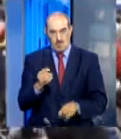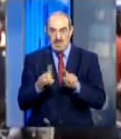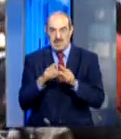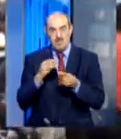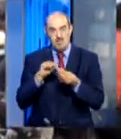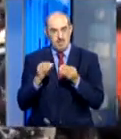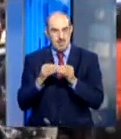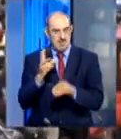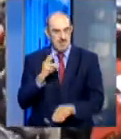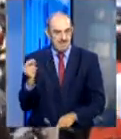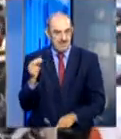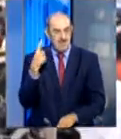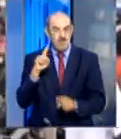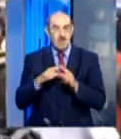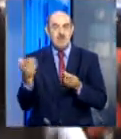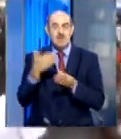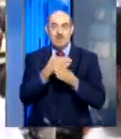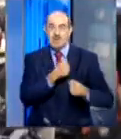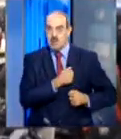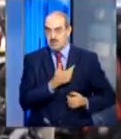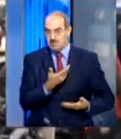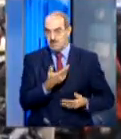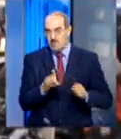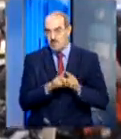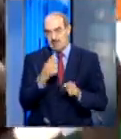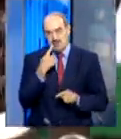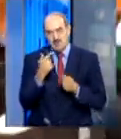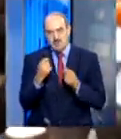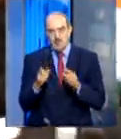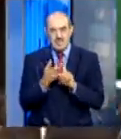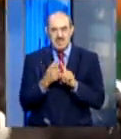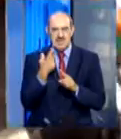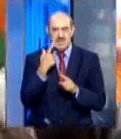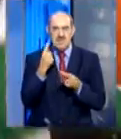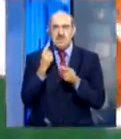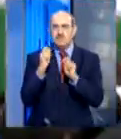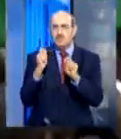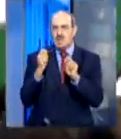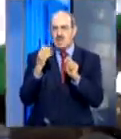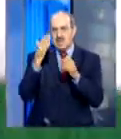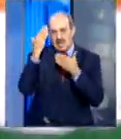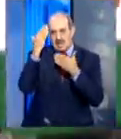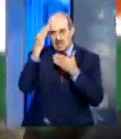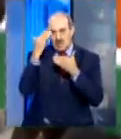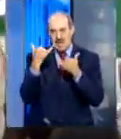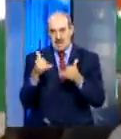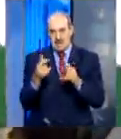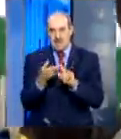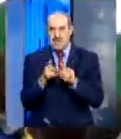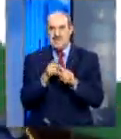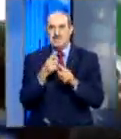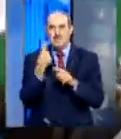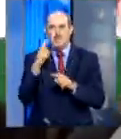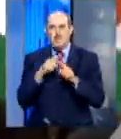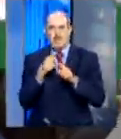العواقب الوخيمة للتدخل العسكري. المواقف المشرفة للدبلوماسية الجزائرية ألقت بظلالها